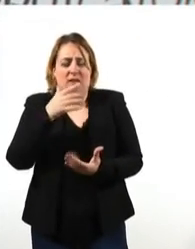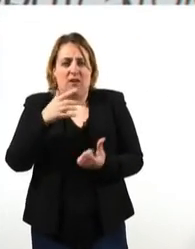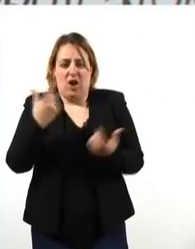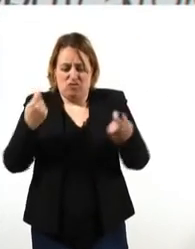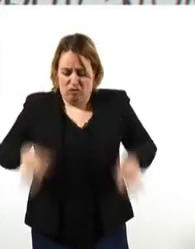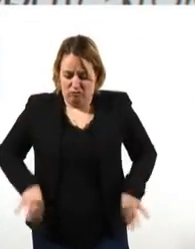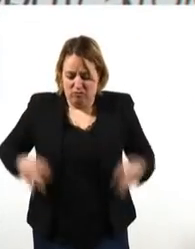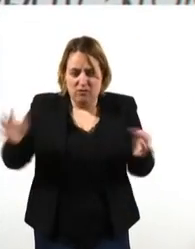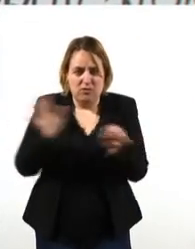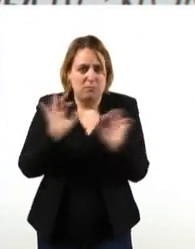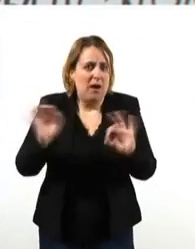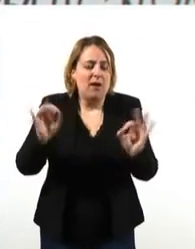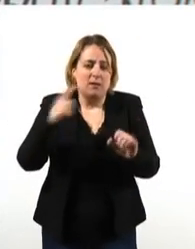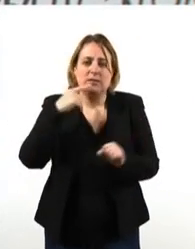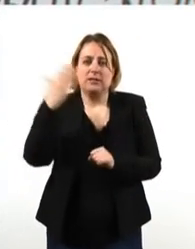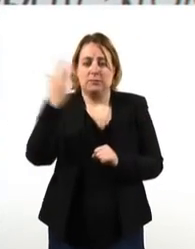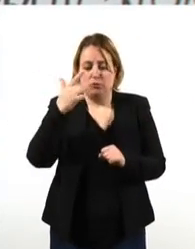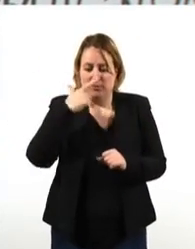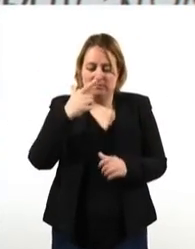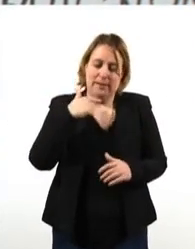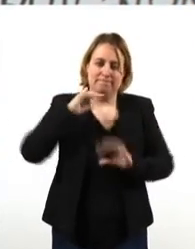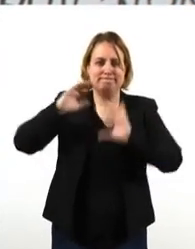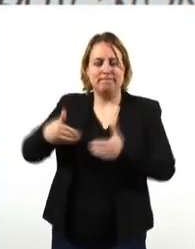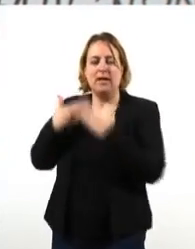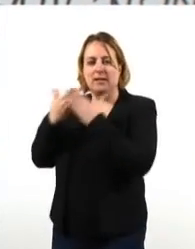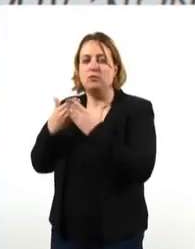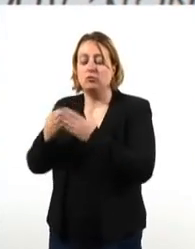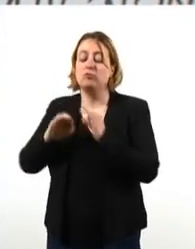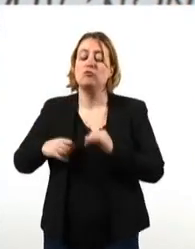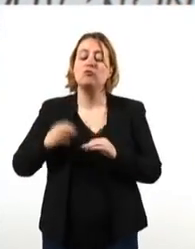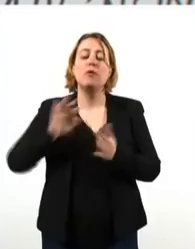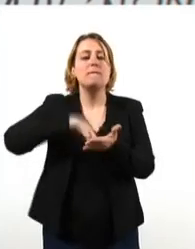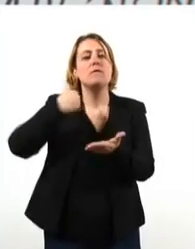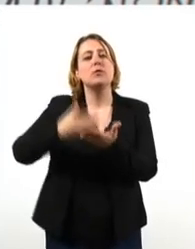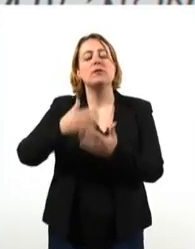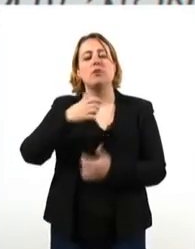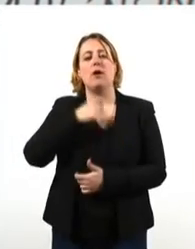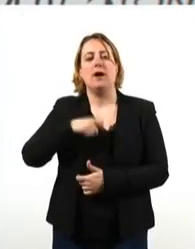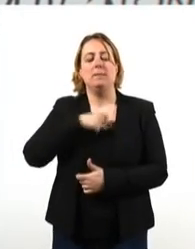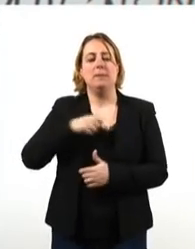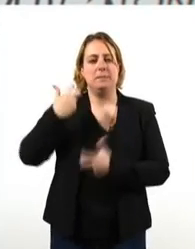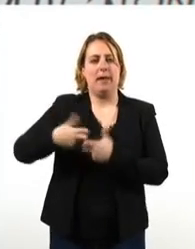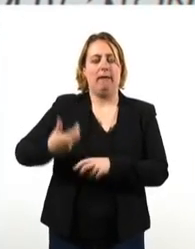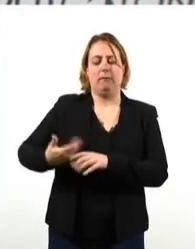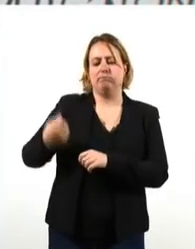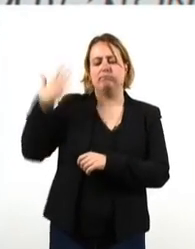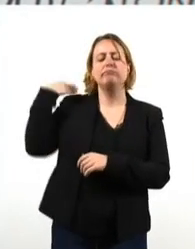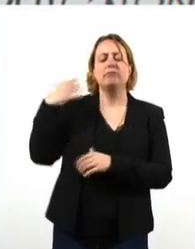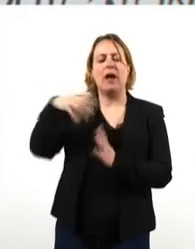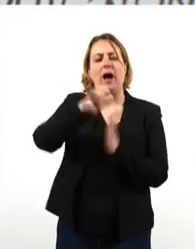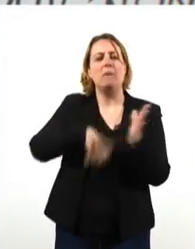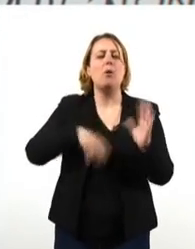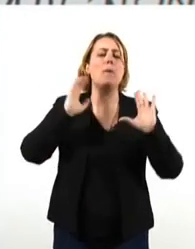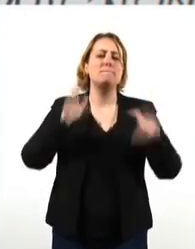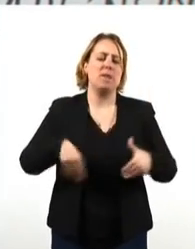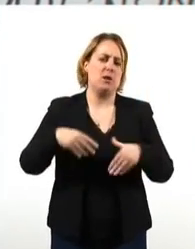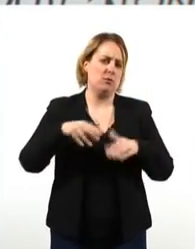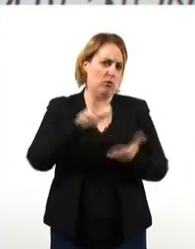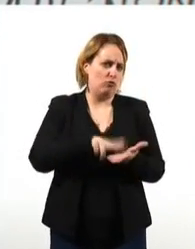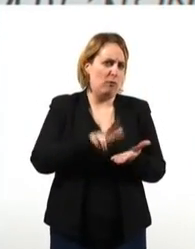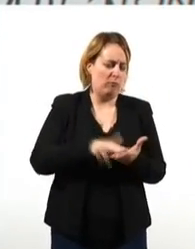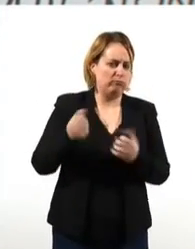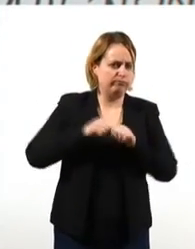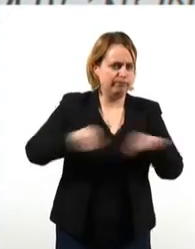redire, je pense que la Fondation Abbé Pierre l'a fait il y a quelques semaines avec le rapport du mal-logement. Aujourd'hui en France, pour 20%